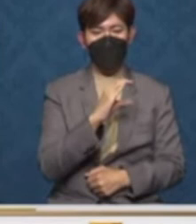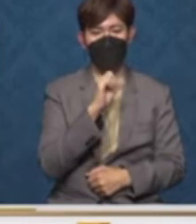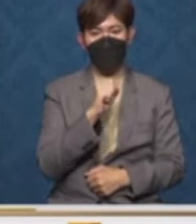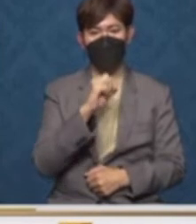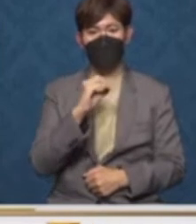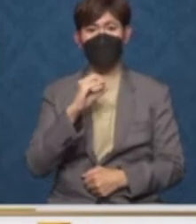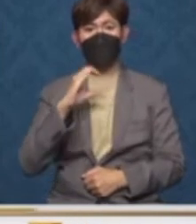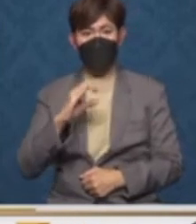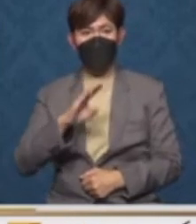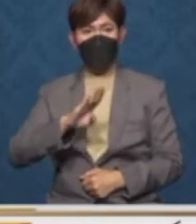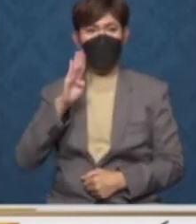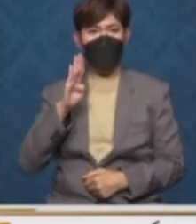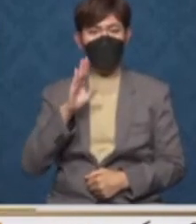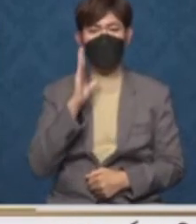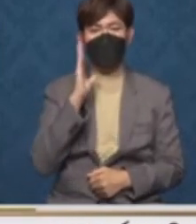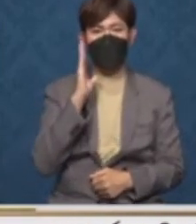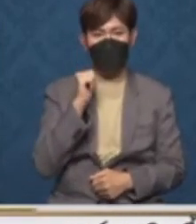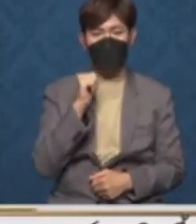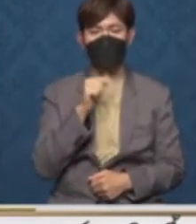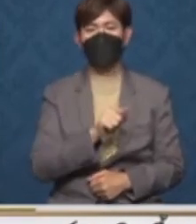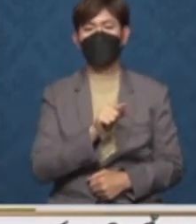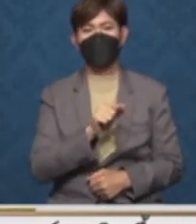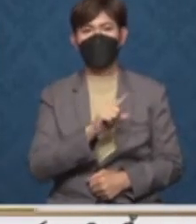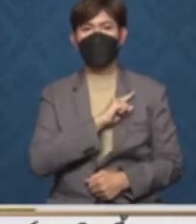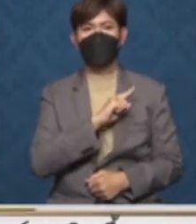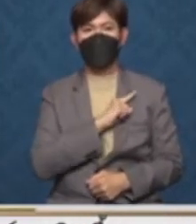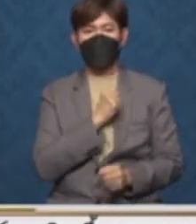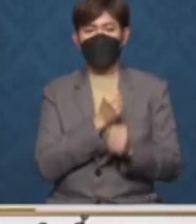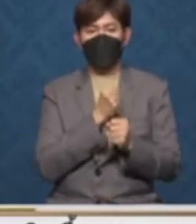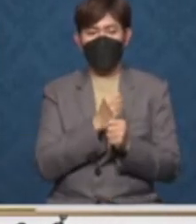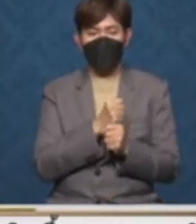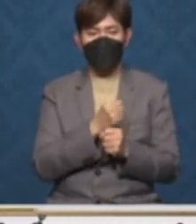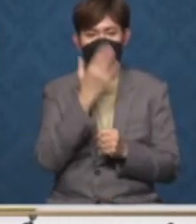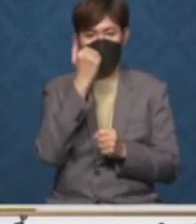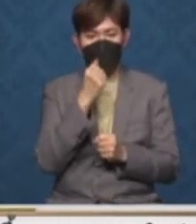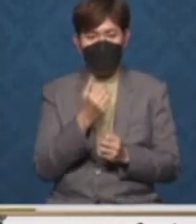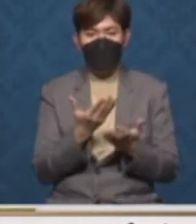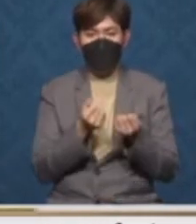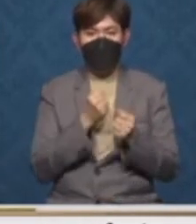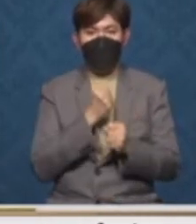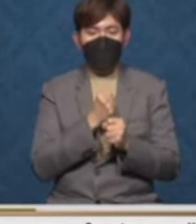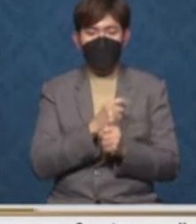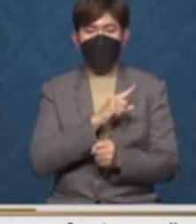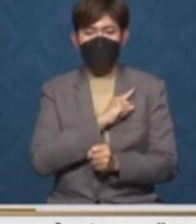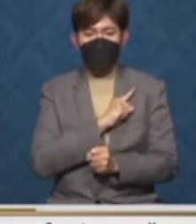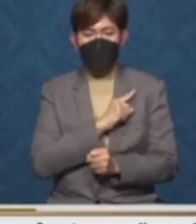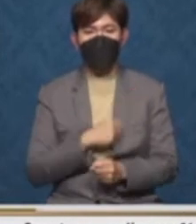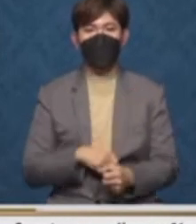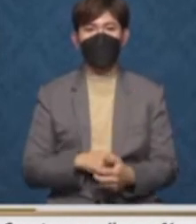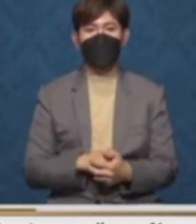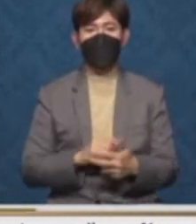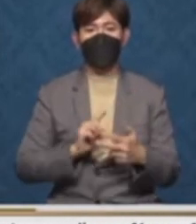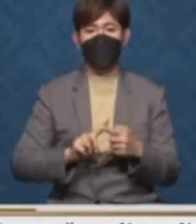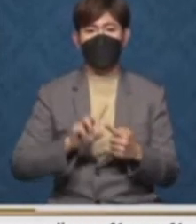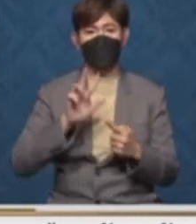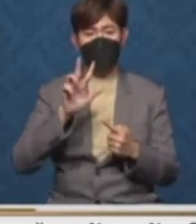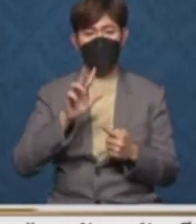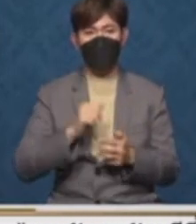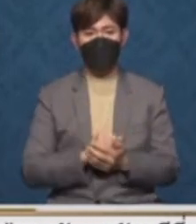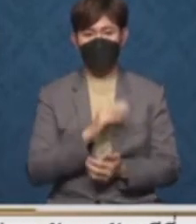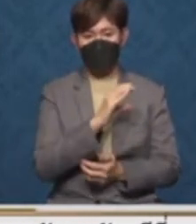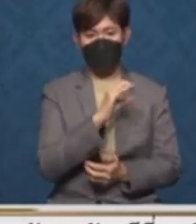ำกัดพ่อของเสียบอยสกายเป็นเจ้าของเป็นนายหน้าในประเทศไทย 3. ถ้า CSOC เป็นรัฐบาลจีนจริ